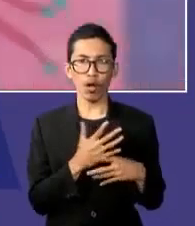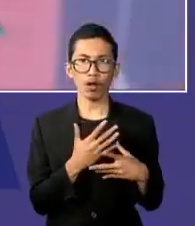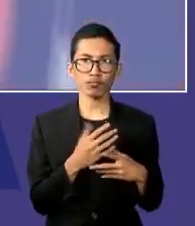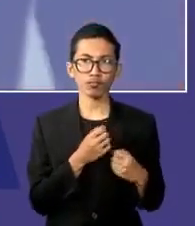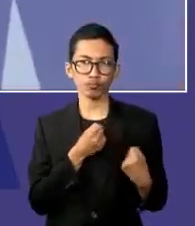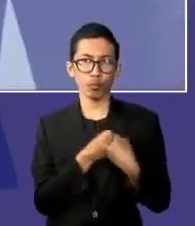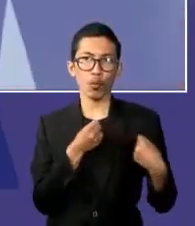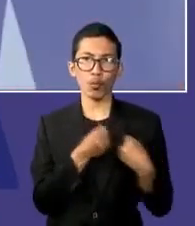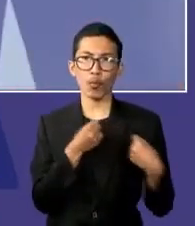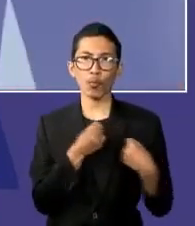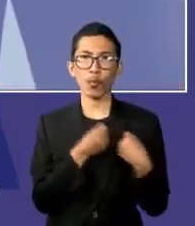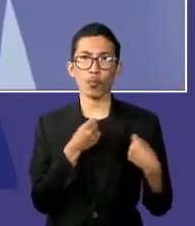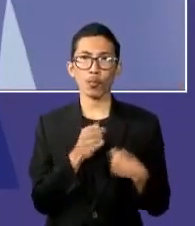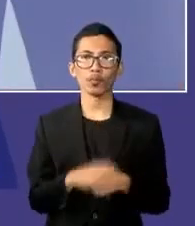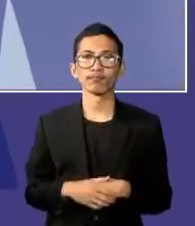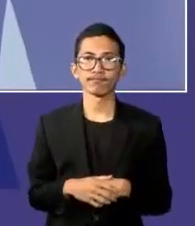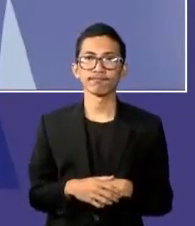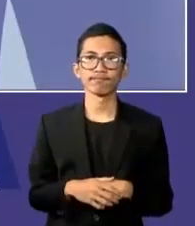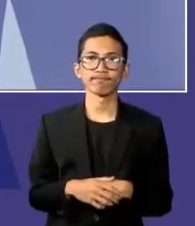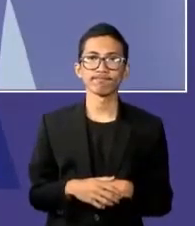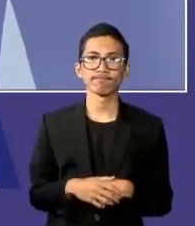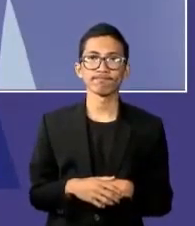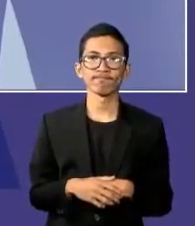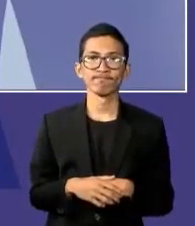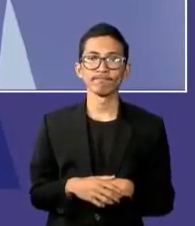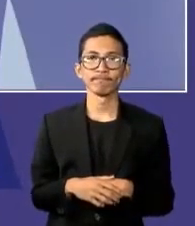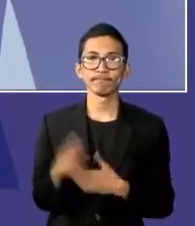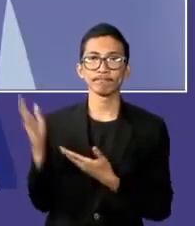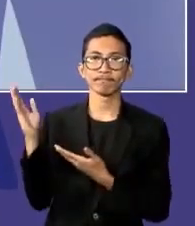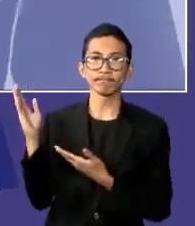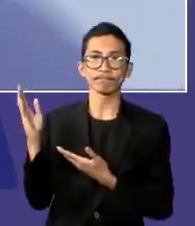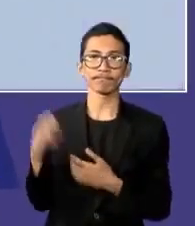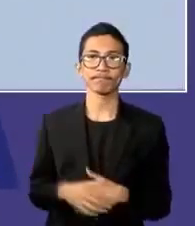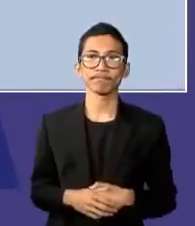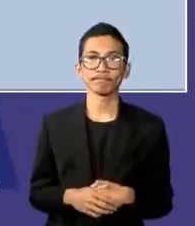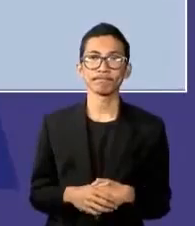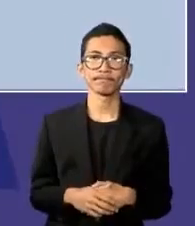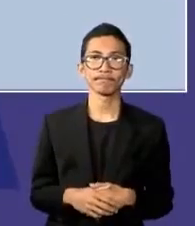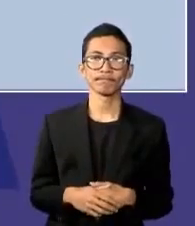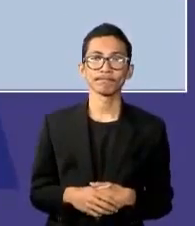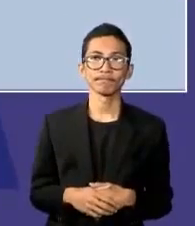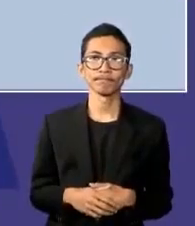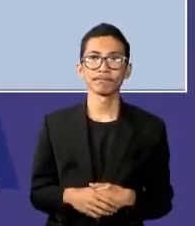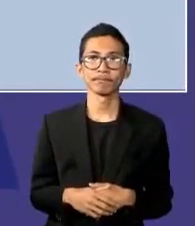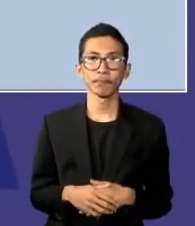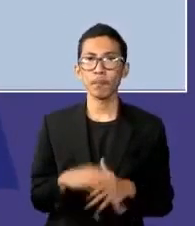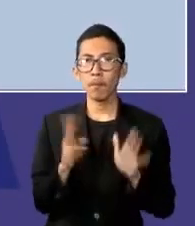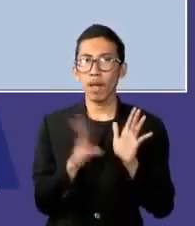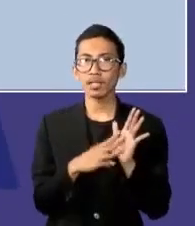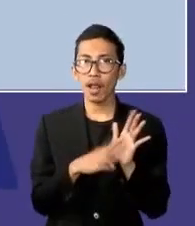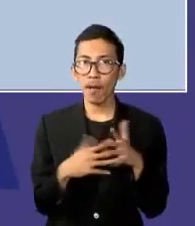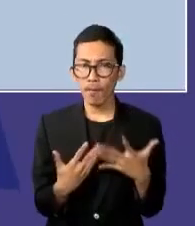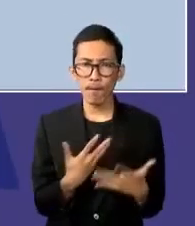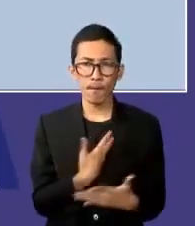S virusnya itu itu sarcov 2-nya ya gambar di situ nah secara garis besar seperti itu Nah masalahnya Sebenarnya bukan hanya di paru ya karena